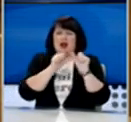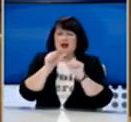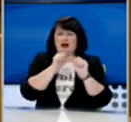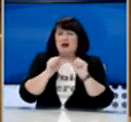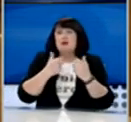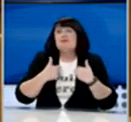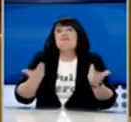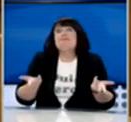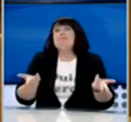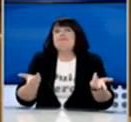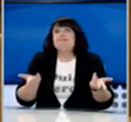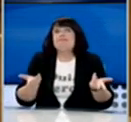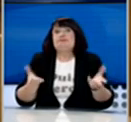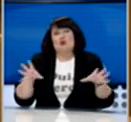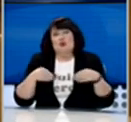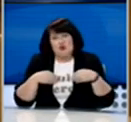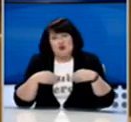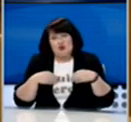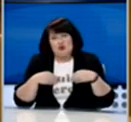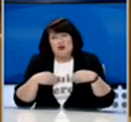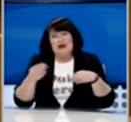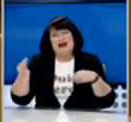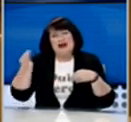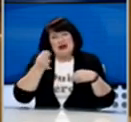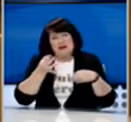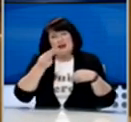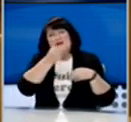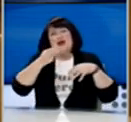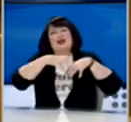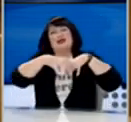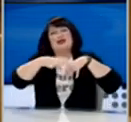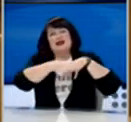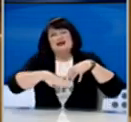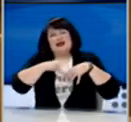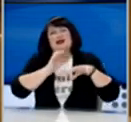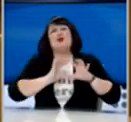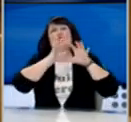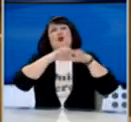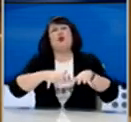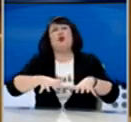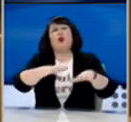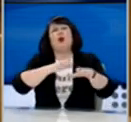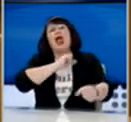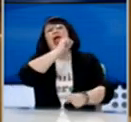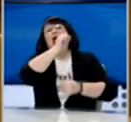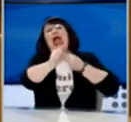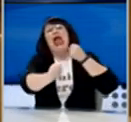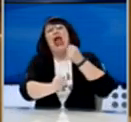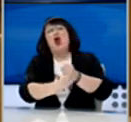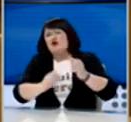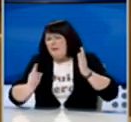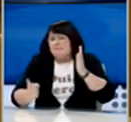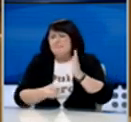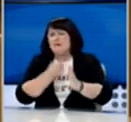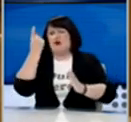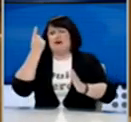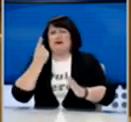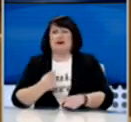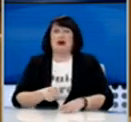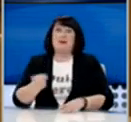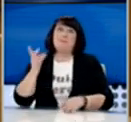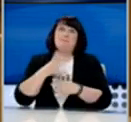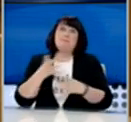και από όσους δήλωσαν ότι στη θεσσαλία σημειώθηκε η πλημμύρα του αιώνα μέγα ψέμα το σωστό όμως θα ήταν